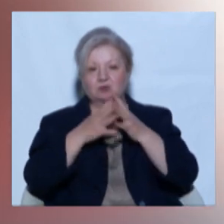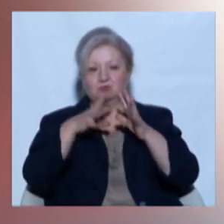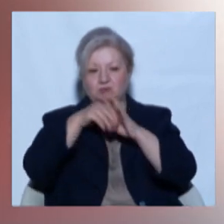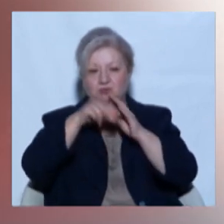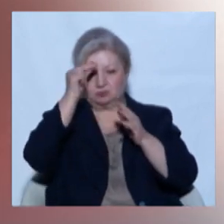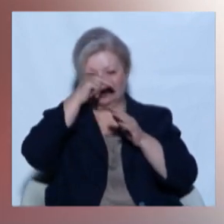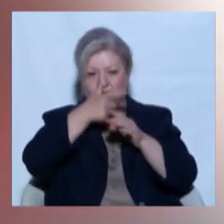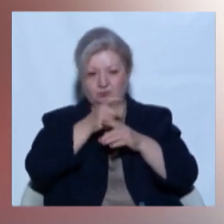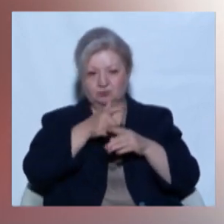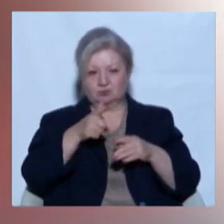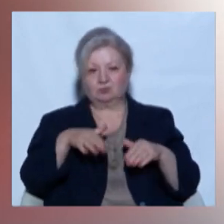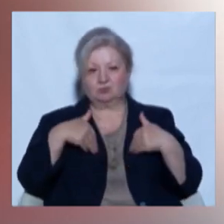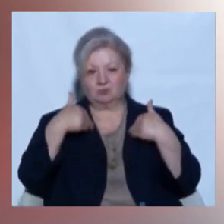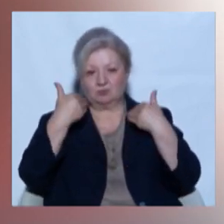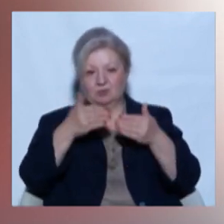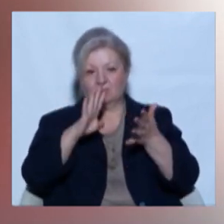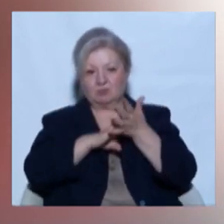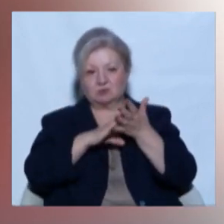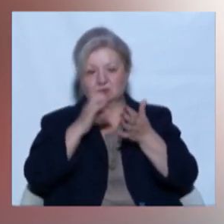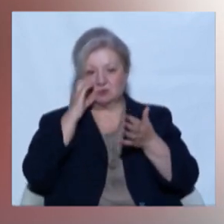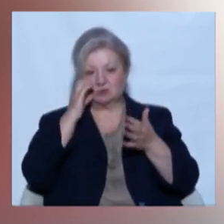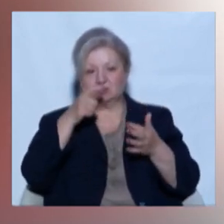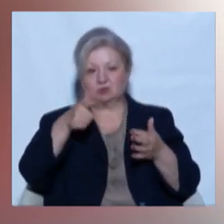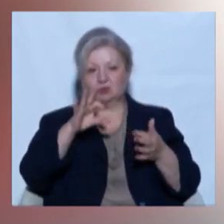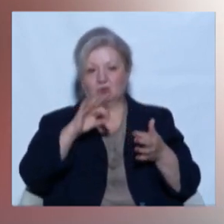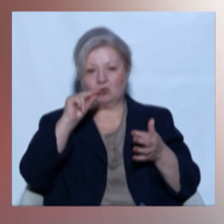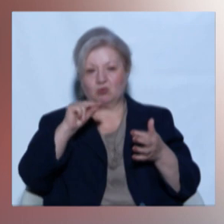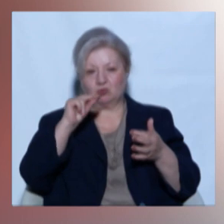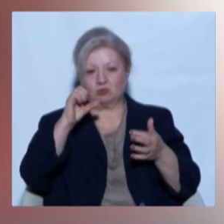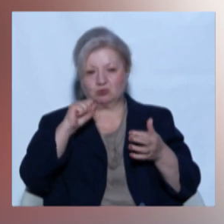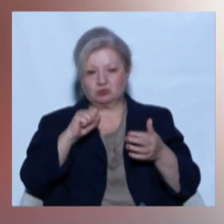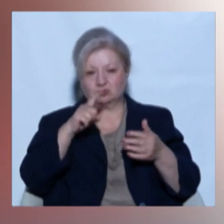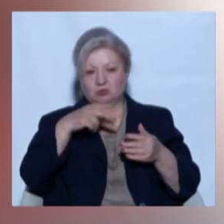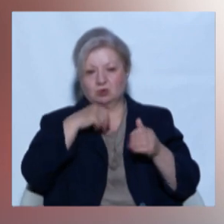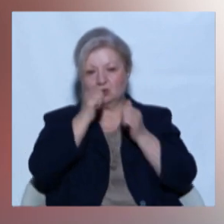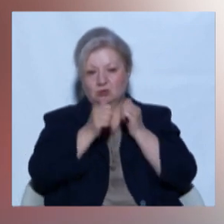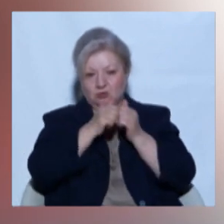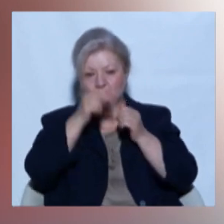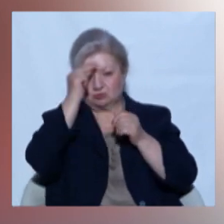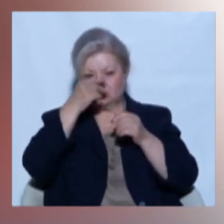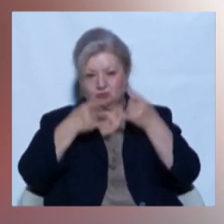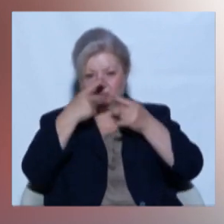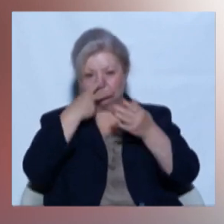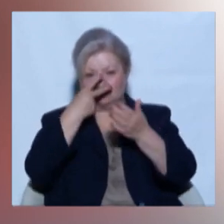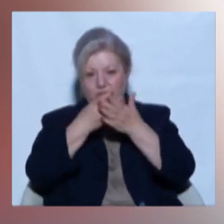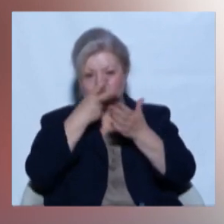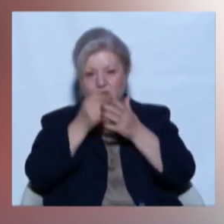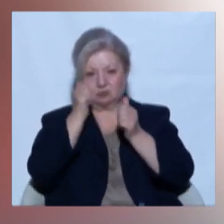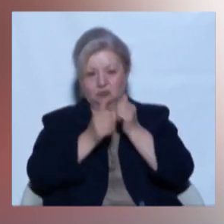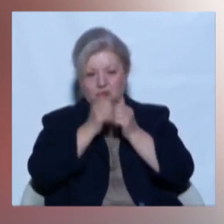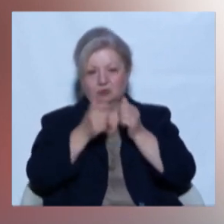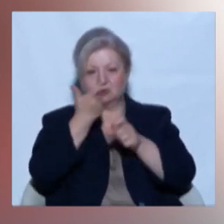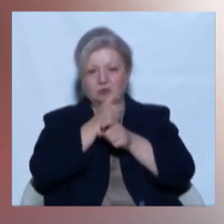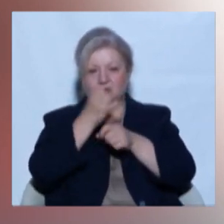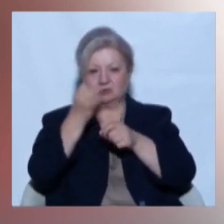მოგესალმებით, მე ვარ ნიგზარ საჯარო სკოლის მე-9 კლასის მოსწავლე გოჩა ხარშილაძე. მე ყოველთვის ვყურებ ტელესკოლას, ხოლმე განსაკუთრებული ინტერესი ჩემში